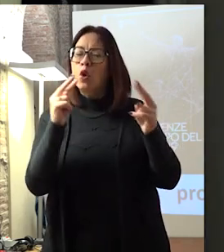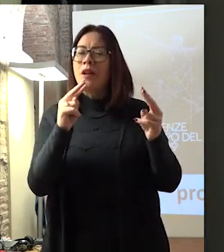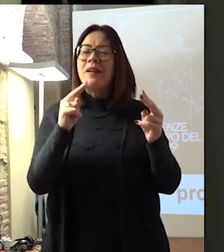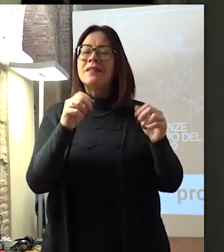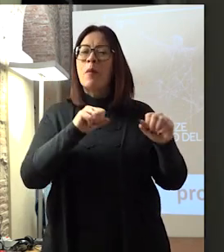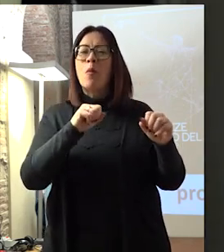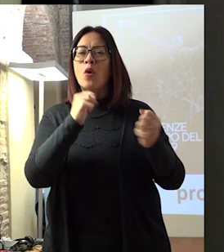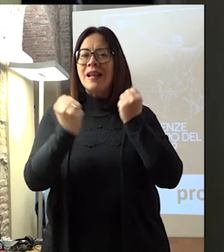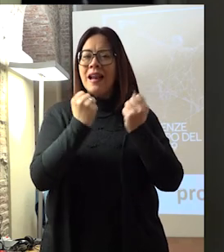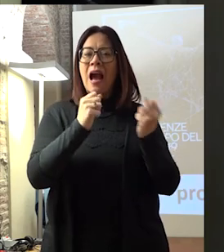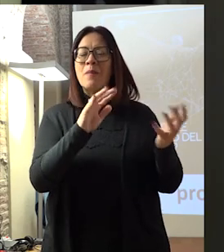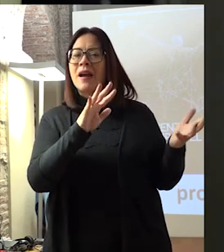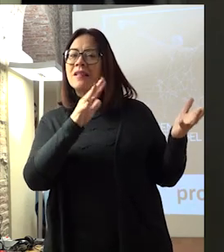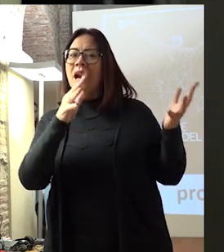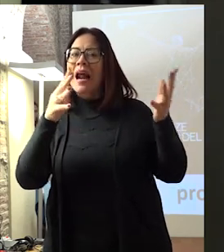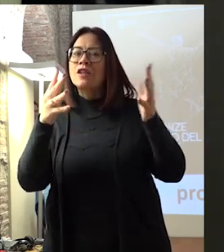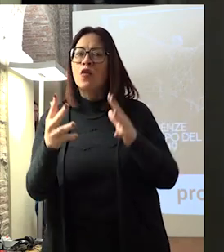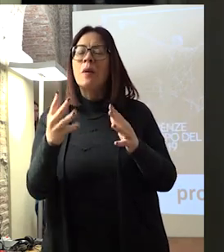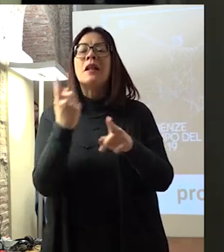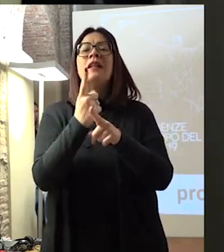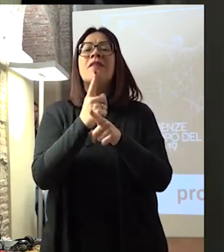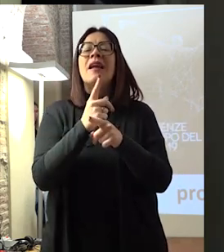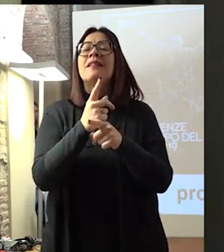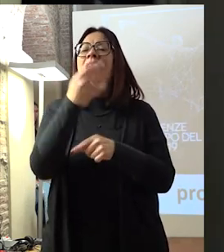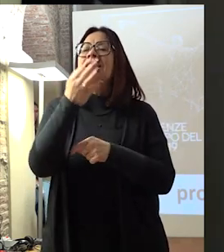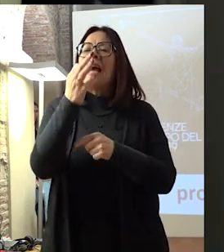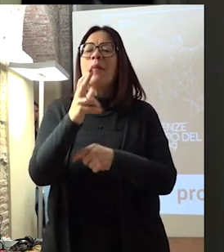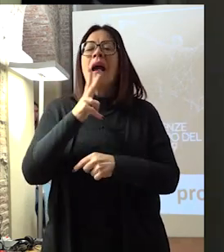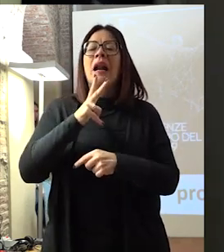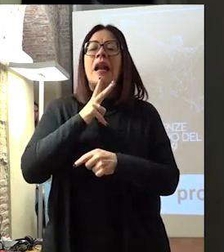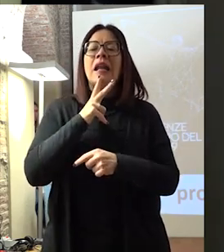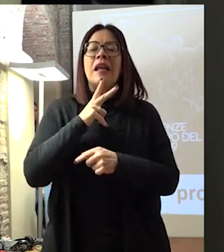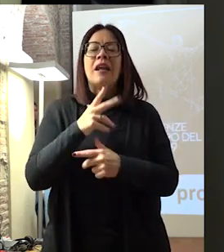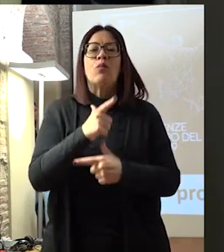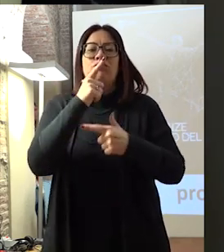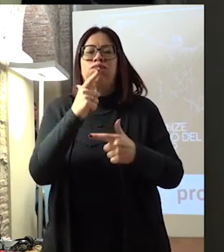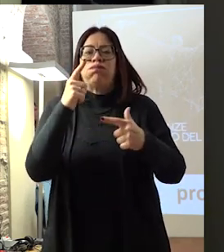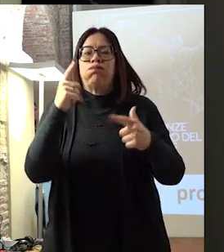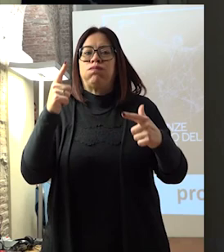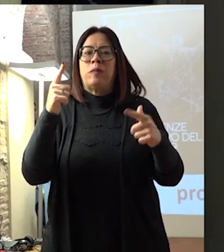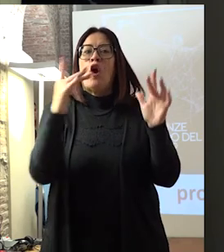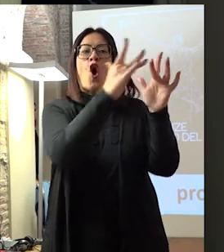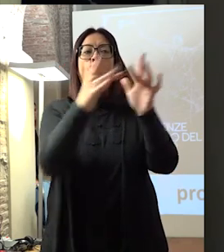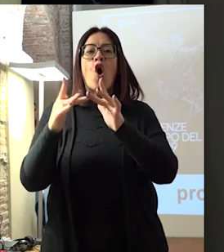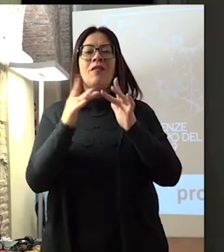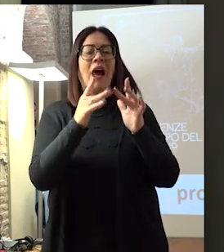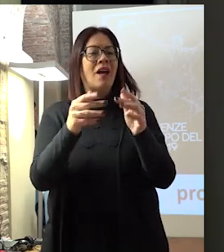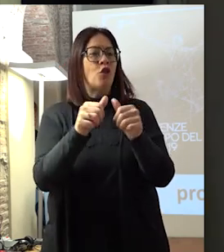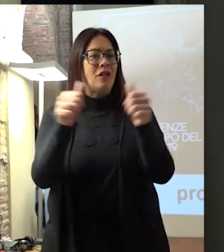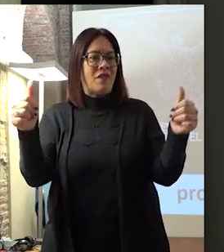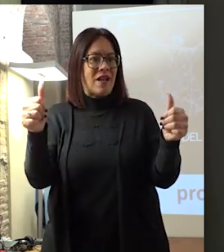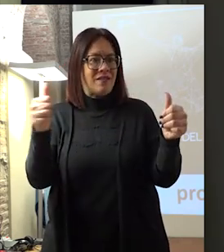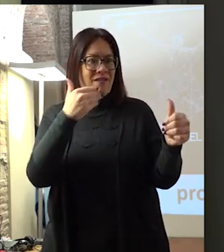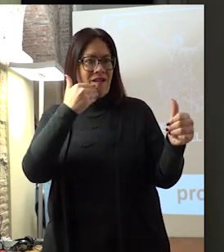continuamente arricchiti dal contatto e dalla contaminazione con le diversità di